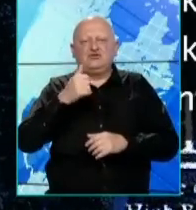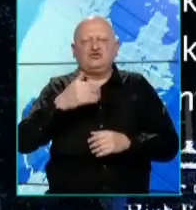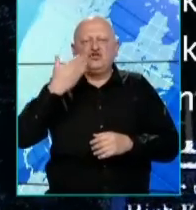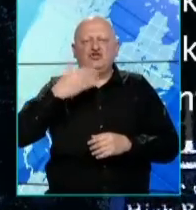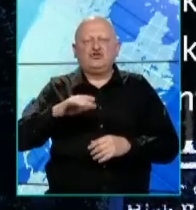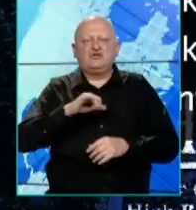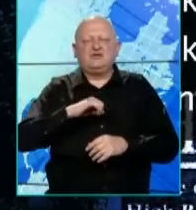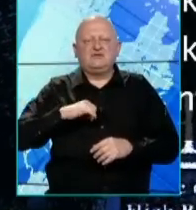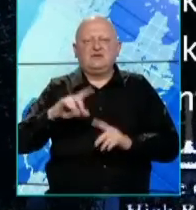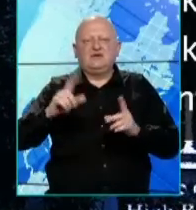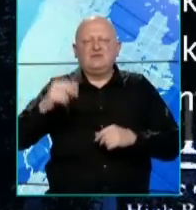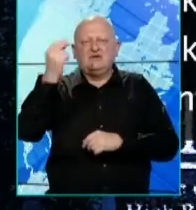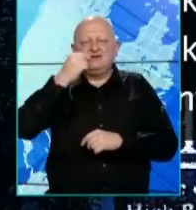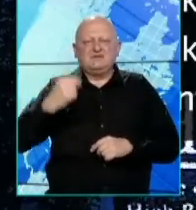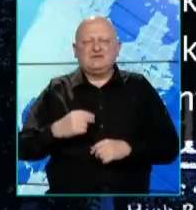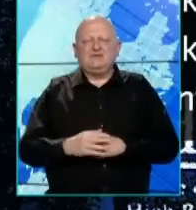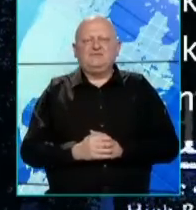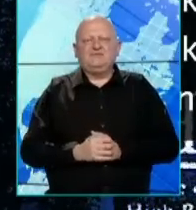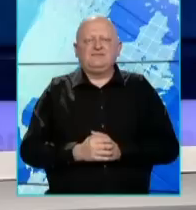je štetno po interese Republike Srpske.